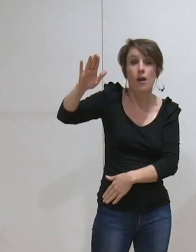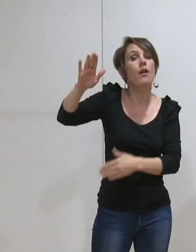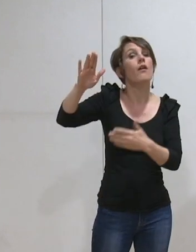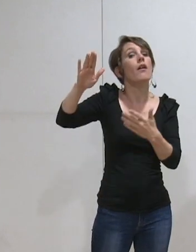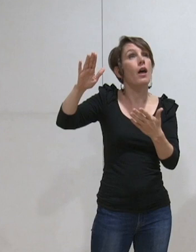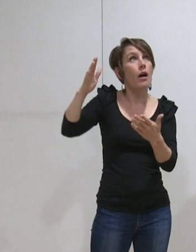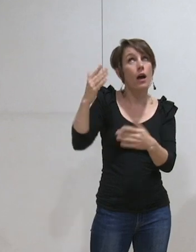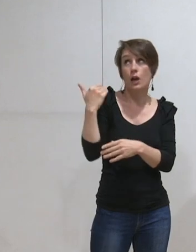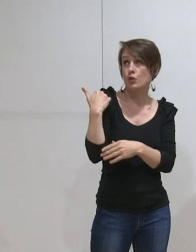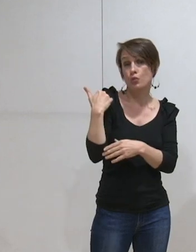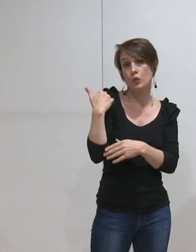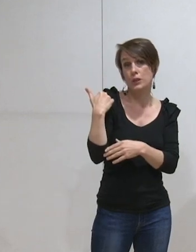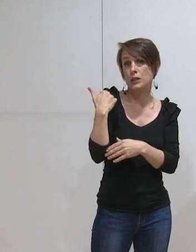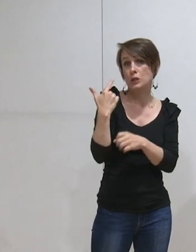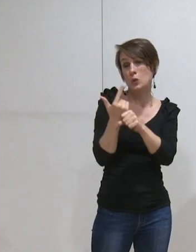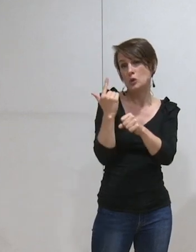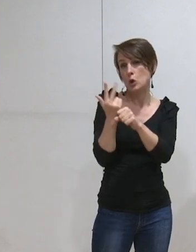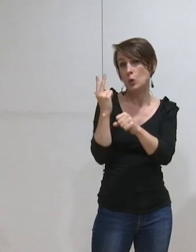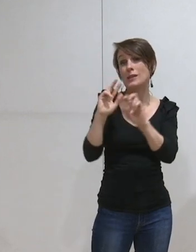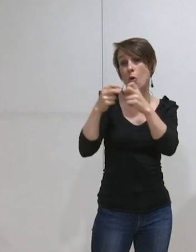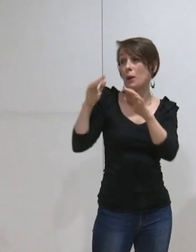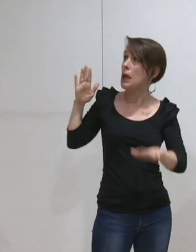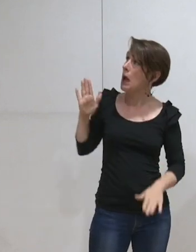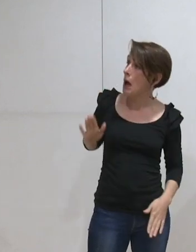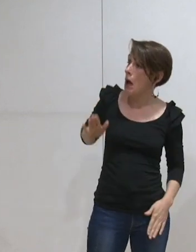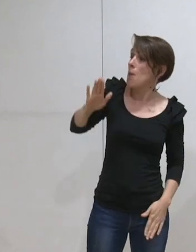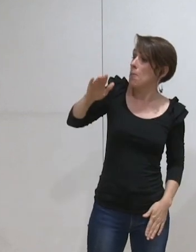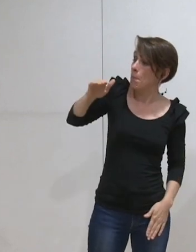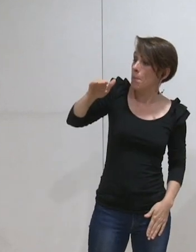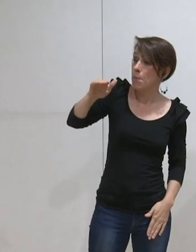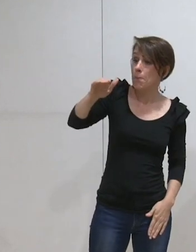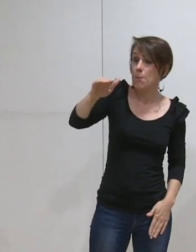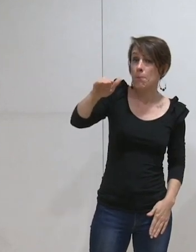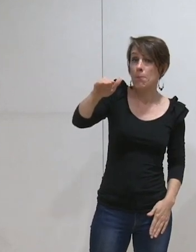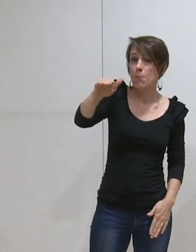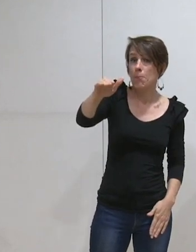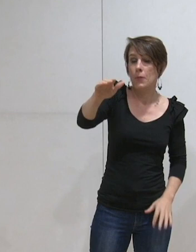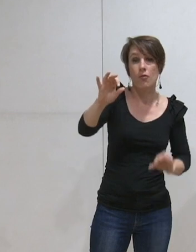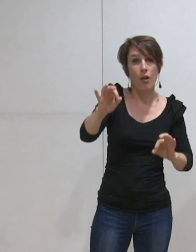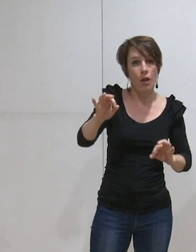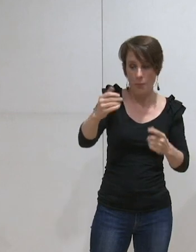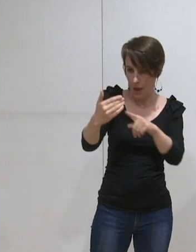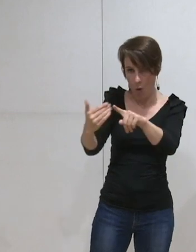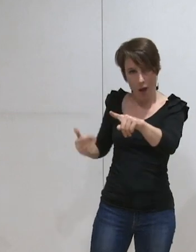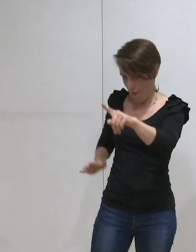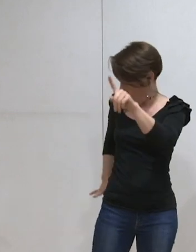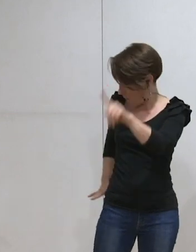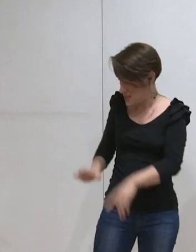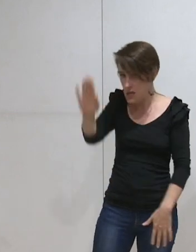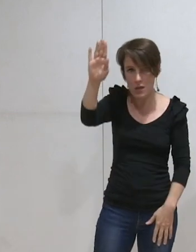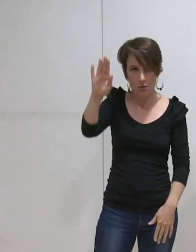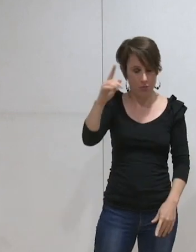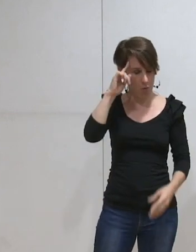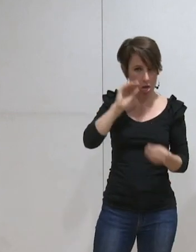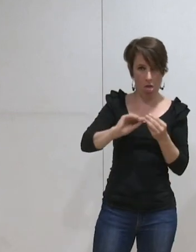stabilisé depuis 2 ou 3 ans mais on peut pas dire qu'il reste trop cher il a fortement augmenté et ça nous interpelle évidemment tous